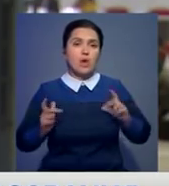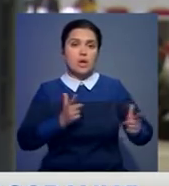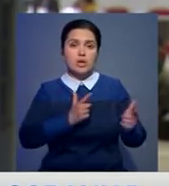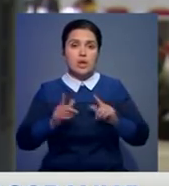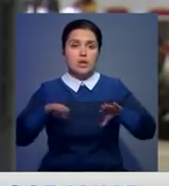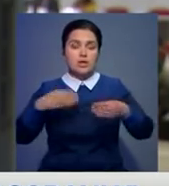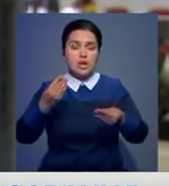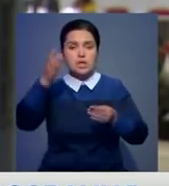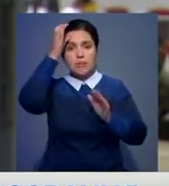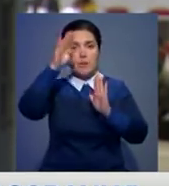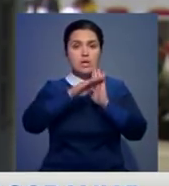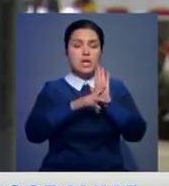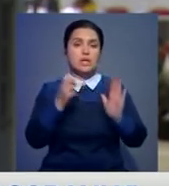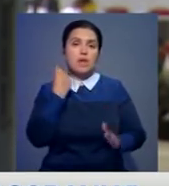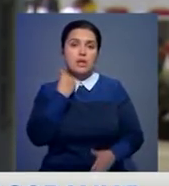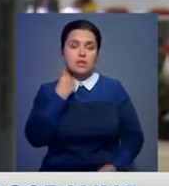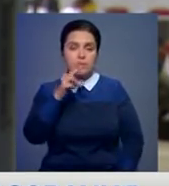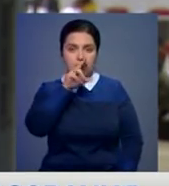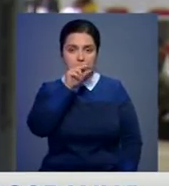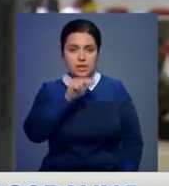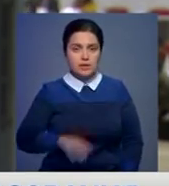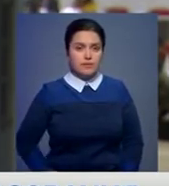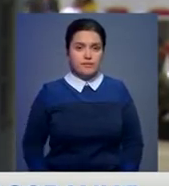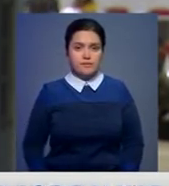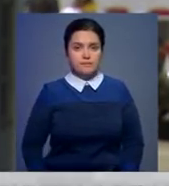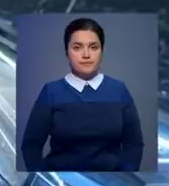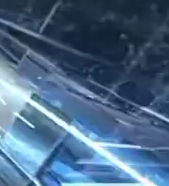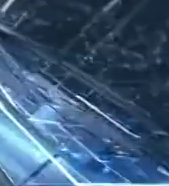образовательные программы на английском языке?